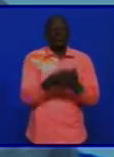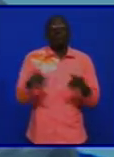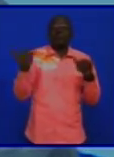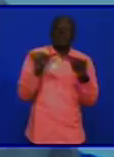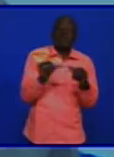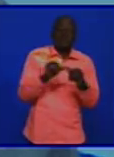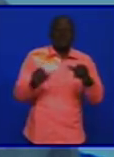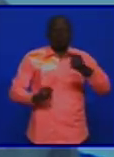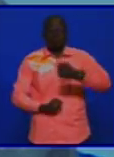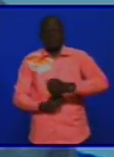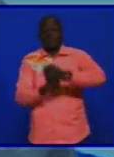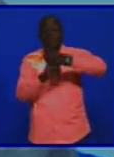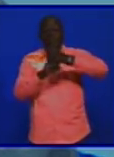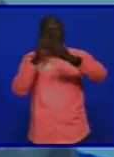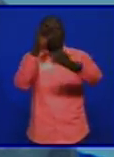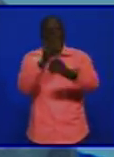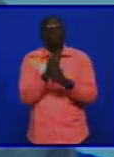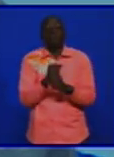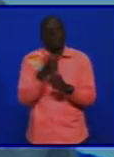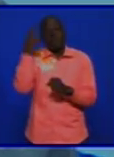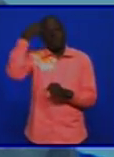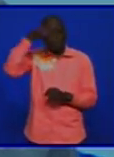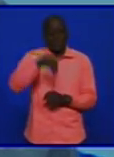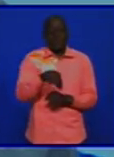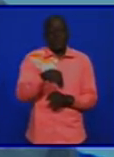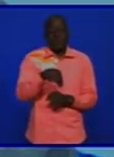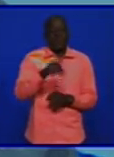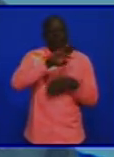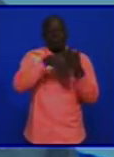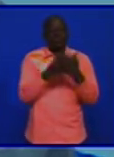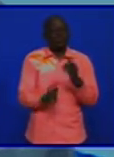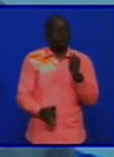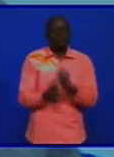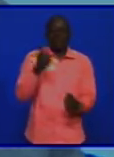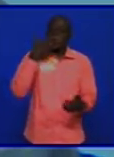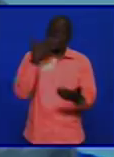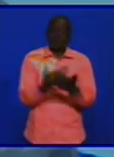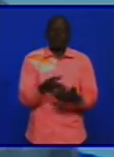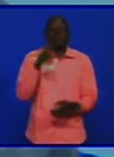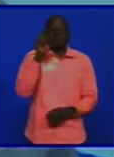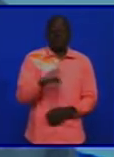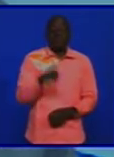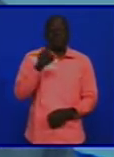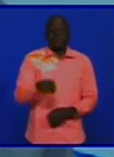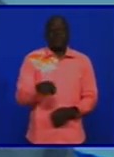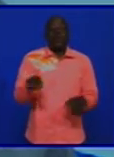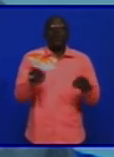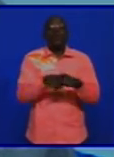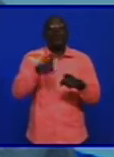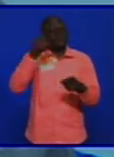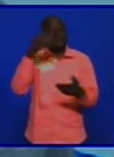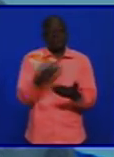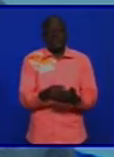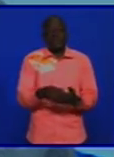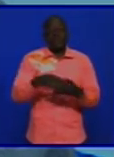sécurité sont prises pour que tout se passe dans les meilleures conditions, aussi bien au niveau des salles de réunion